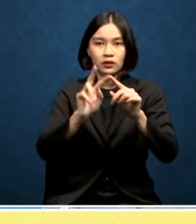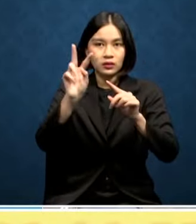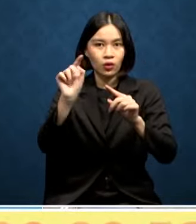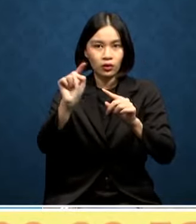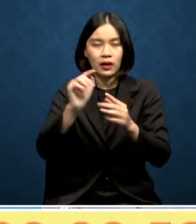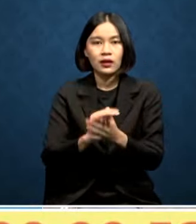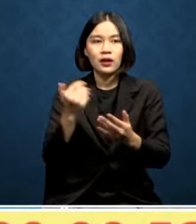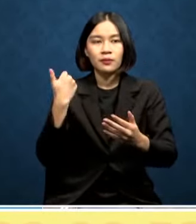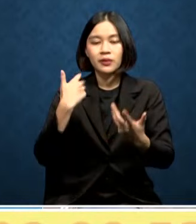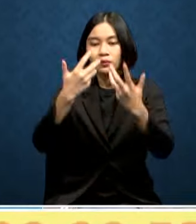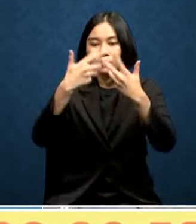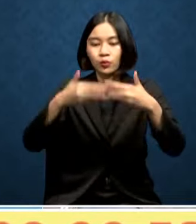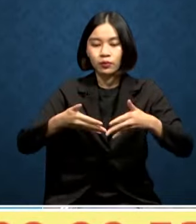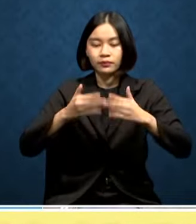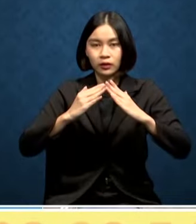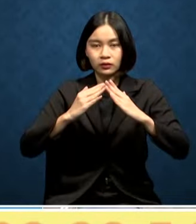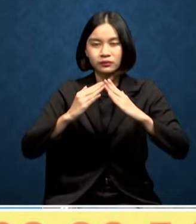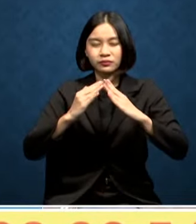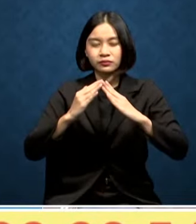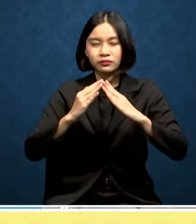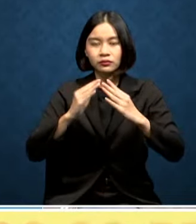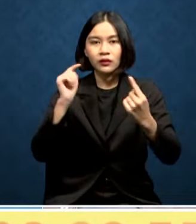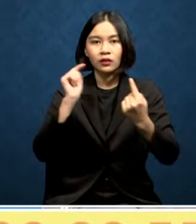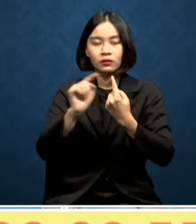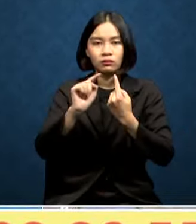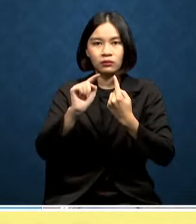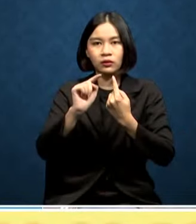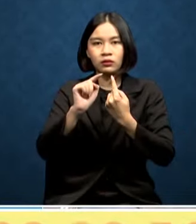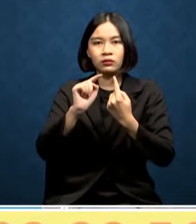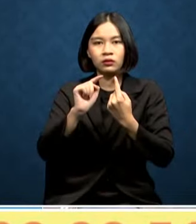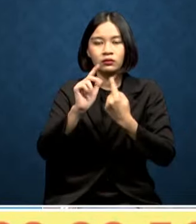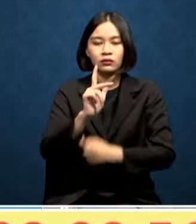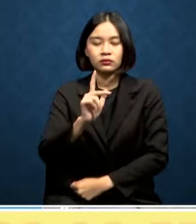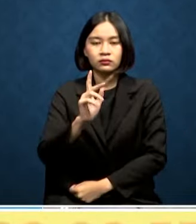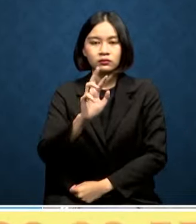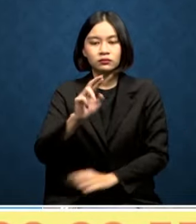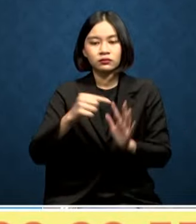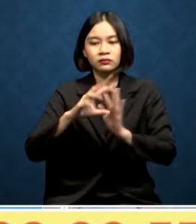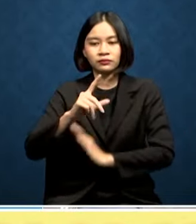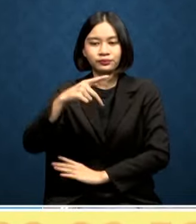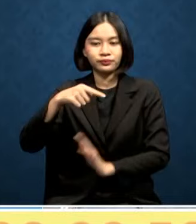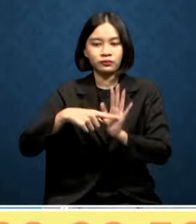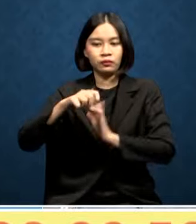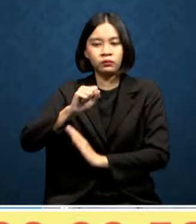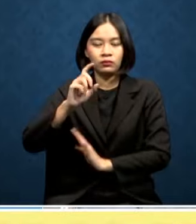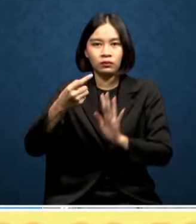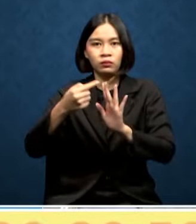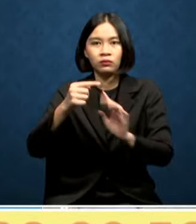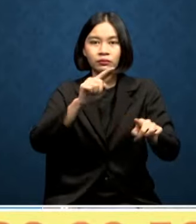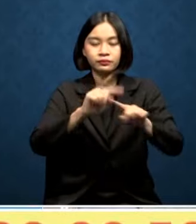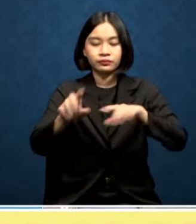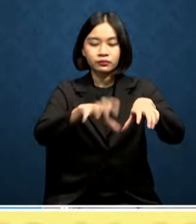คือตั้งนิคมอ่าในเขตราชพัสดุของของหน่วยงานอื่น